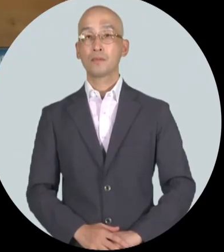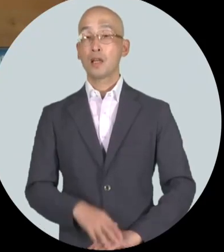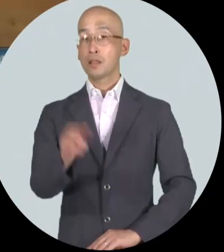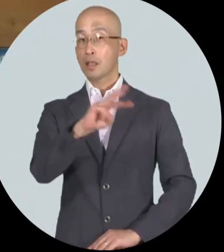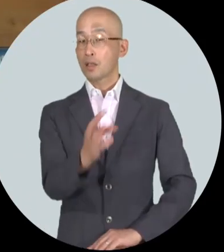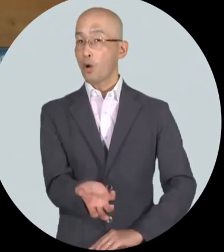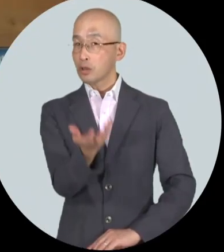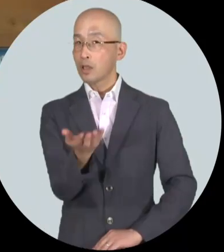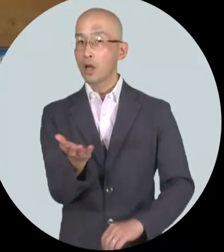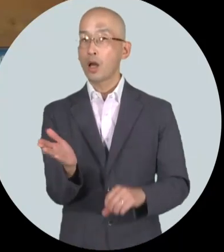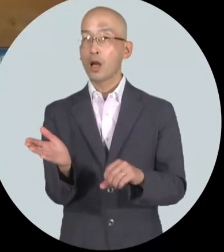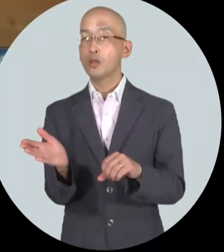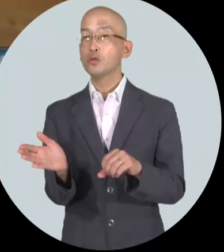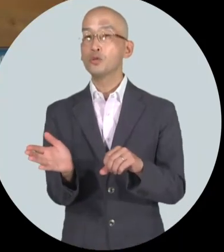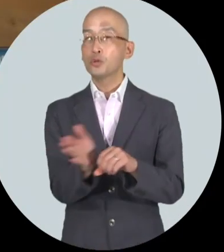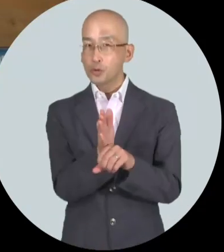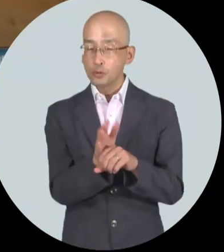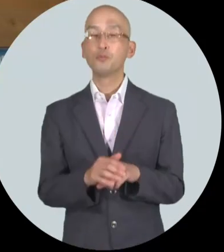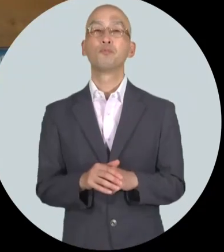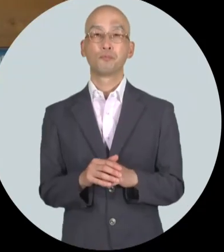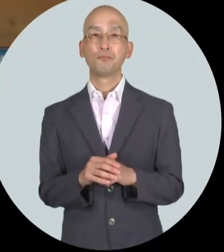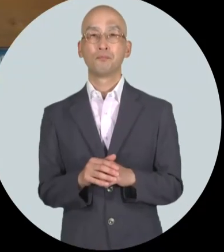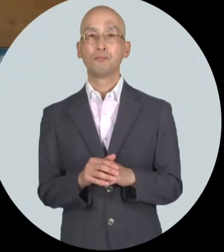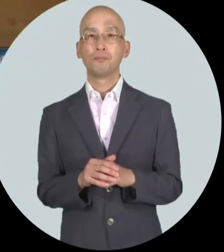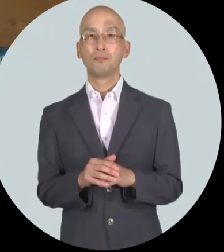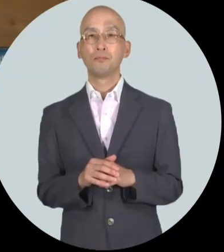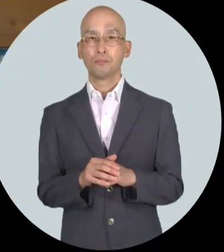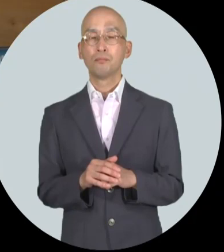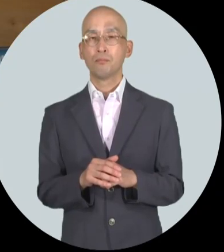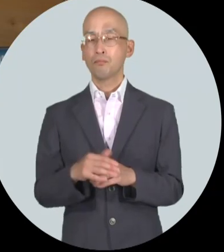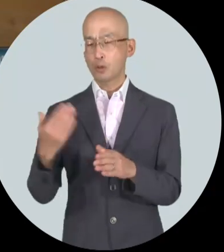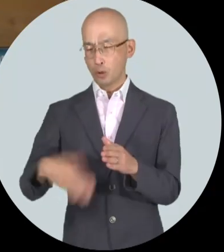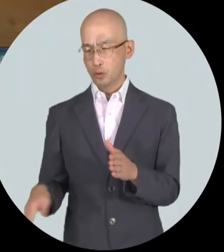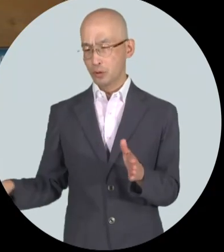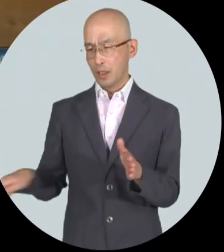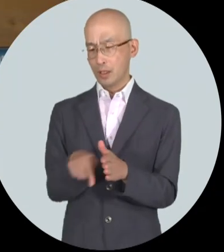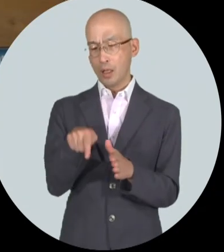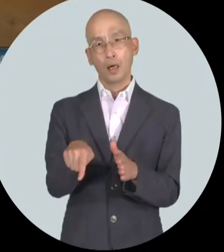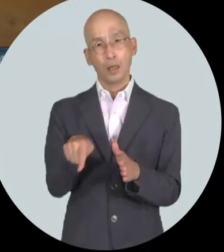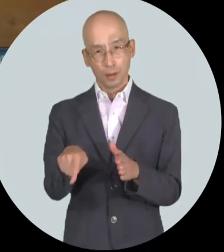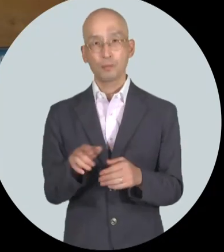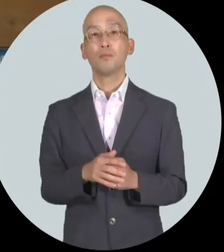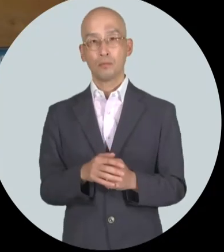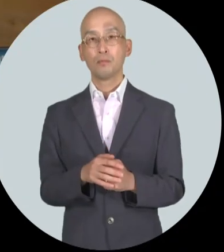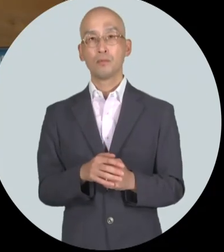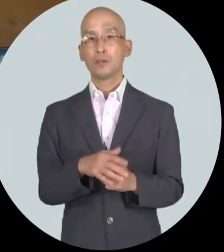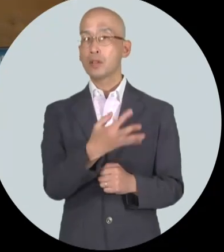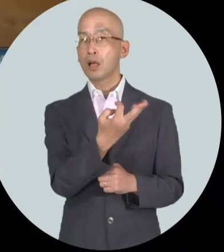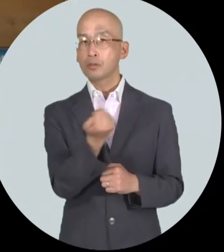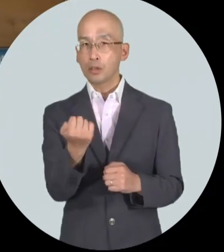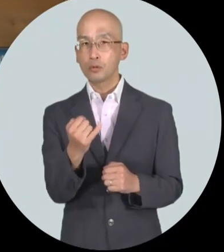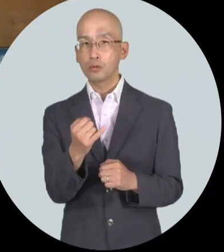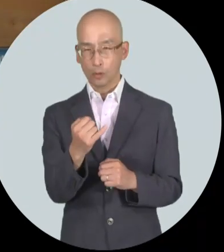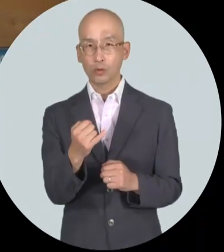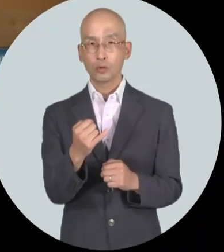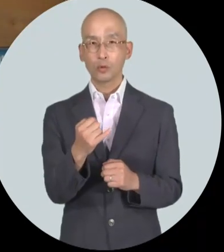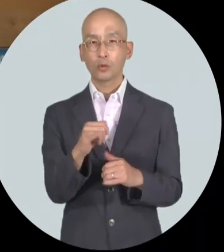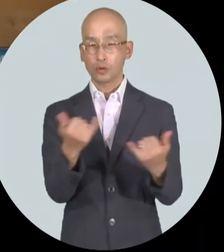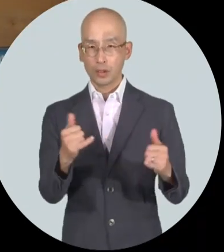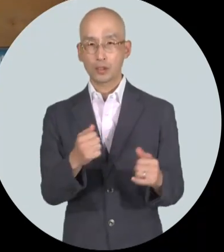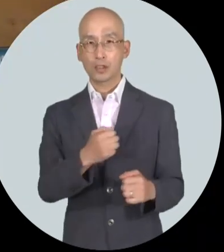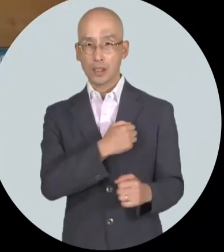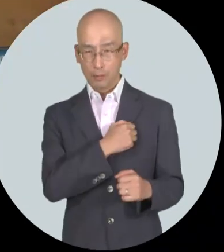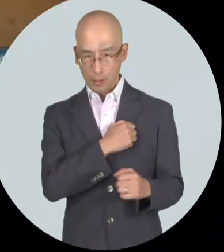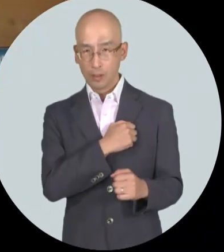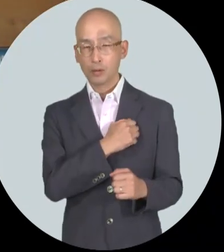後、直後というか、これ、発災途中ですね、多数の者が生命、または身体に危